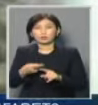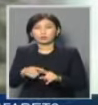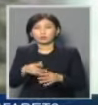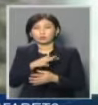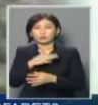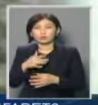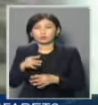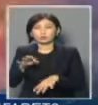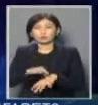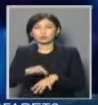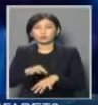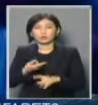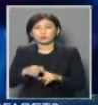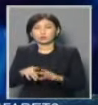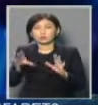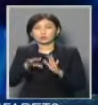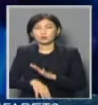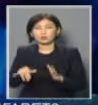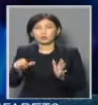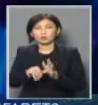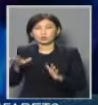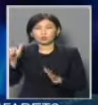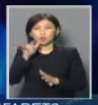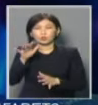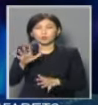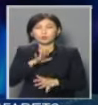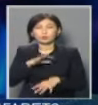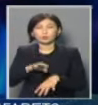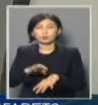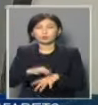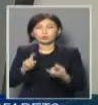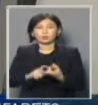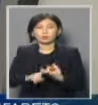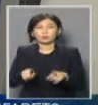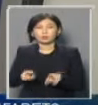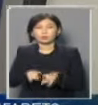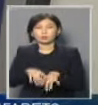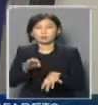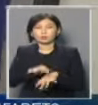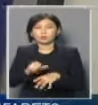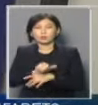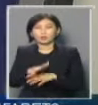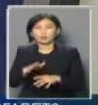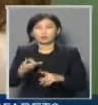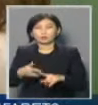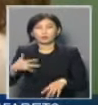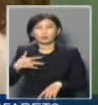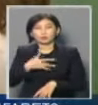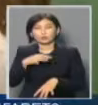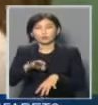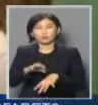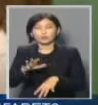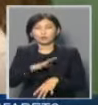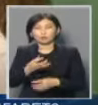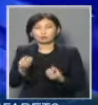тех, кто попал в больницу из-за пагубных последствий электронных сигарет, симптомы болезни схожи с симптомами коронавируса и воспаления легких. А у